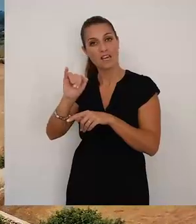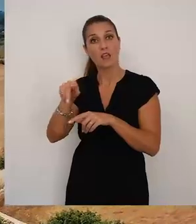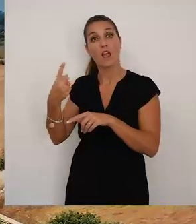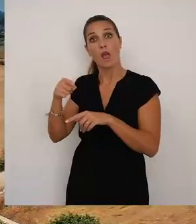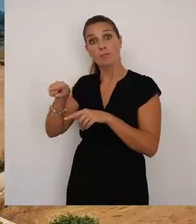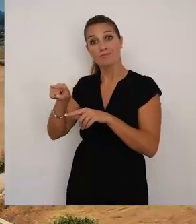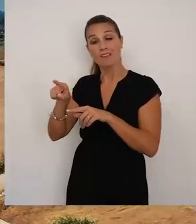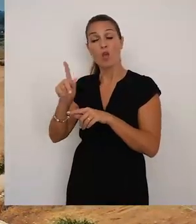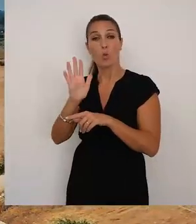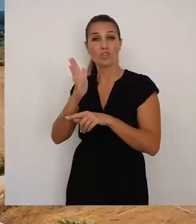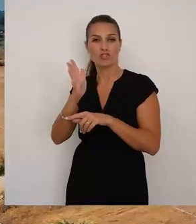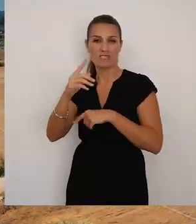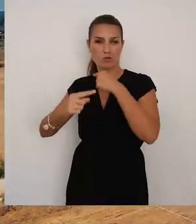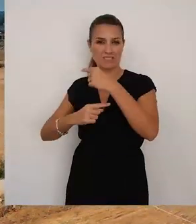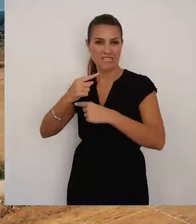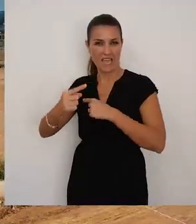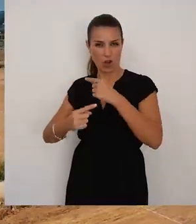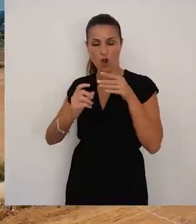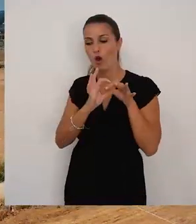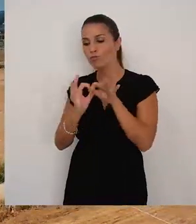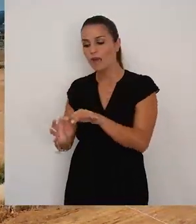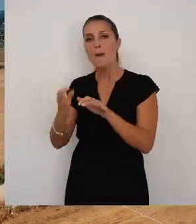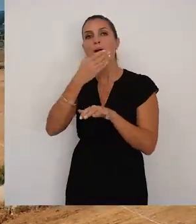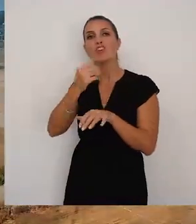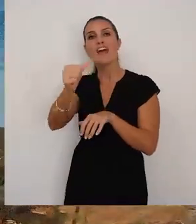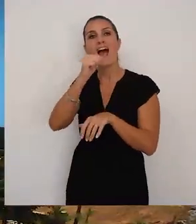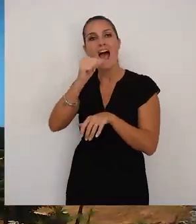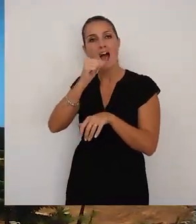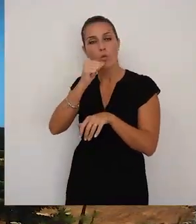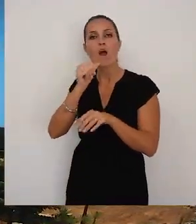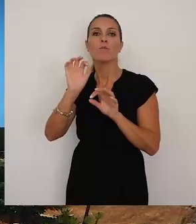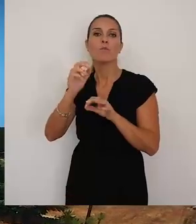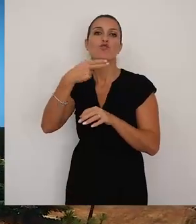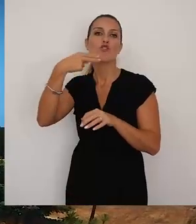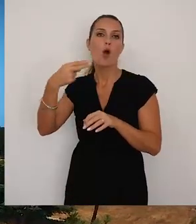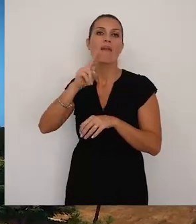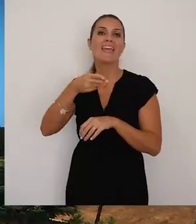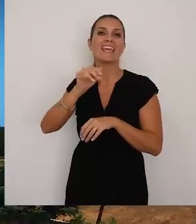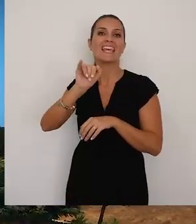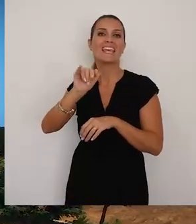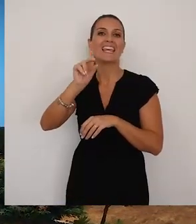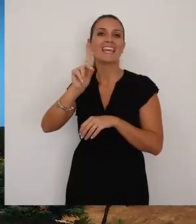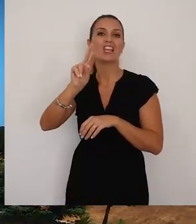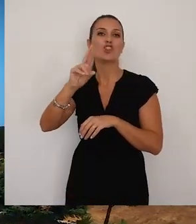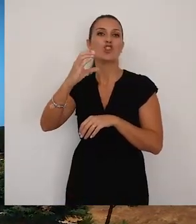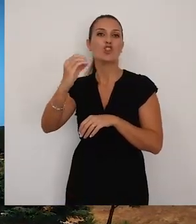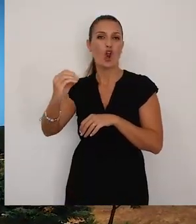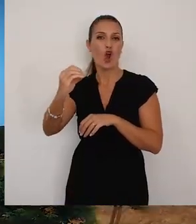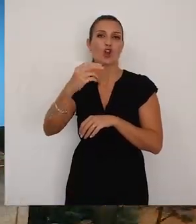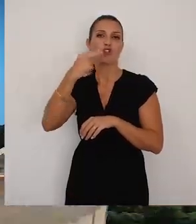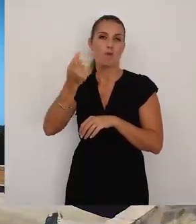XV secolo si lega all'antica devozione contadina della Madonna dell'Acqua, per l'appunto Idri, dal greco